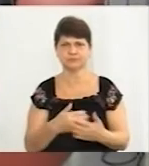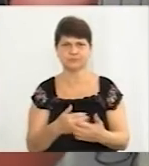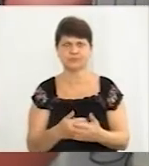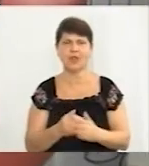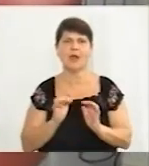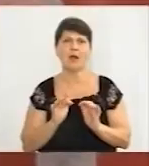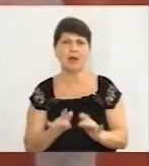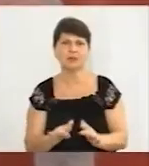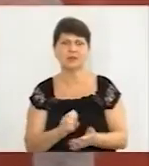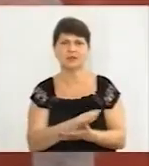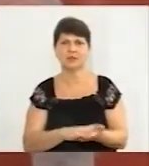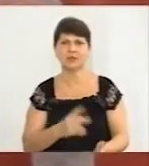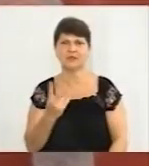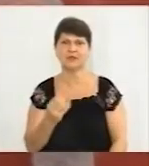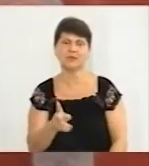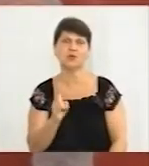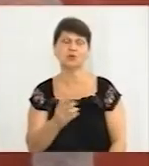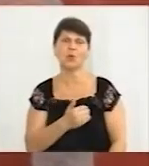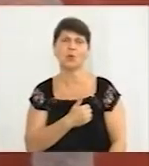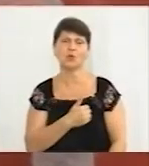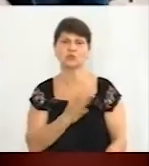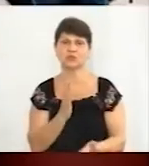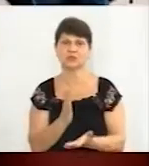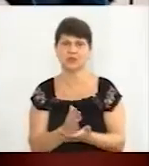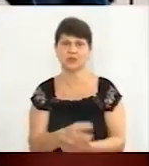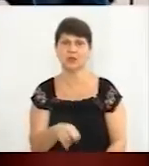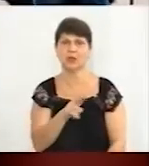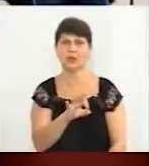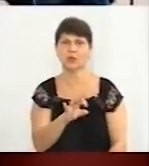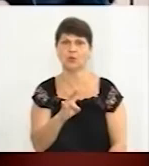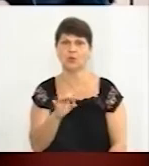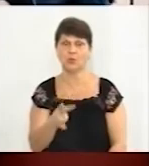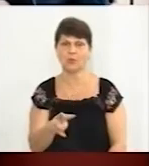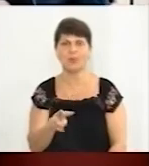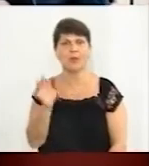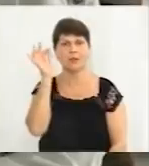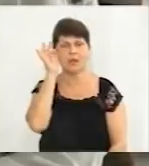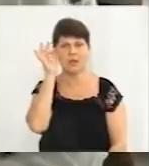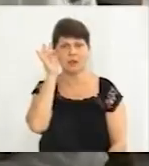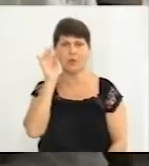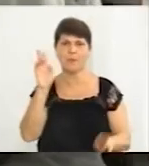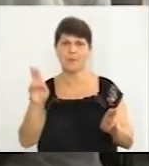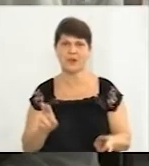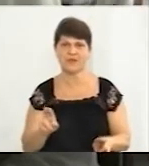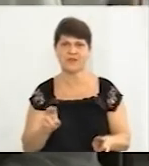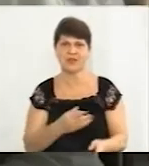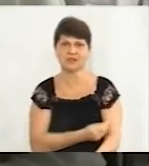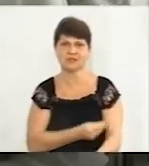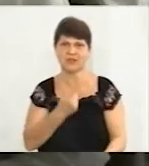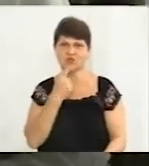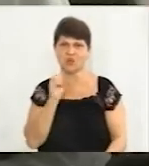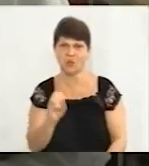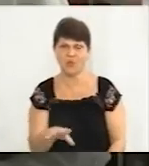триватиме ще 2 дні. Для тих, хто хоче стати донором, Зеленська нагадує про правила здачі крові. Потрібно